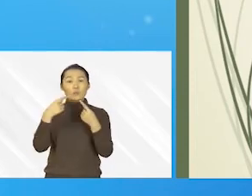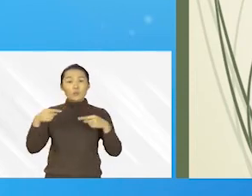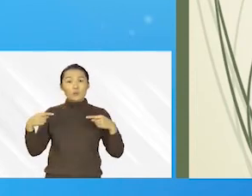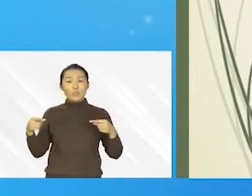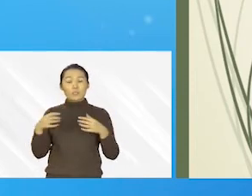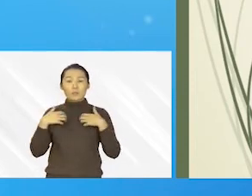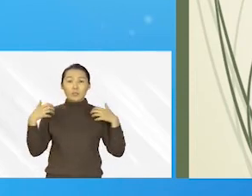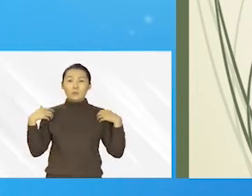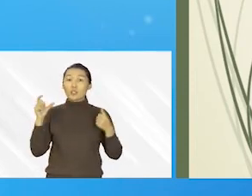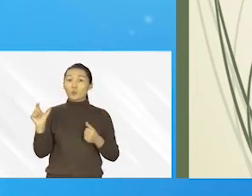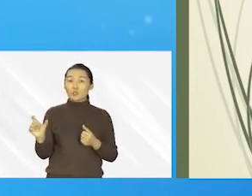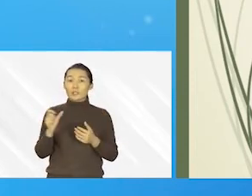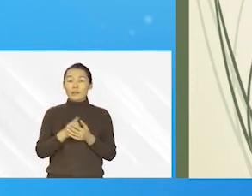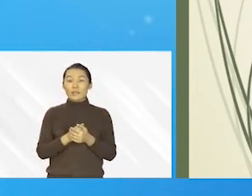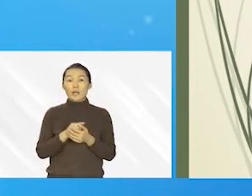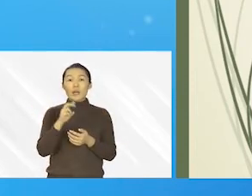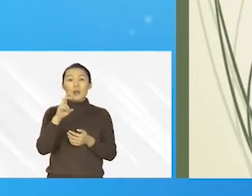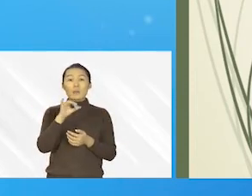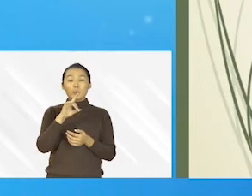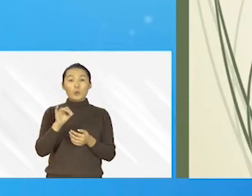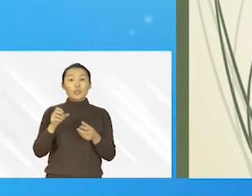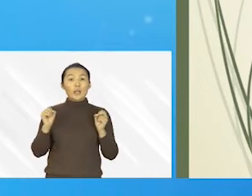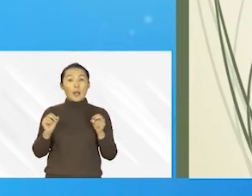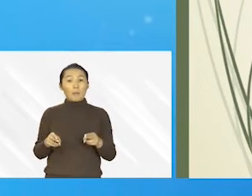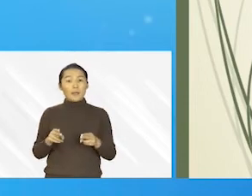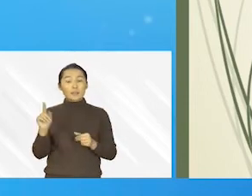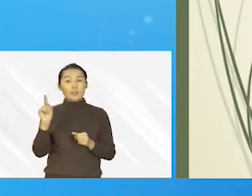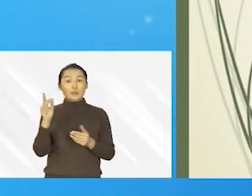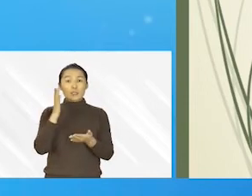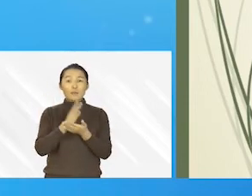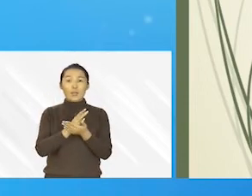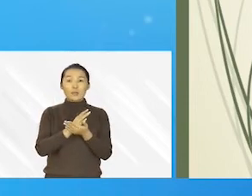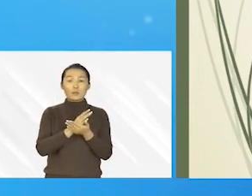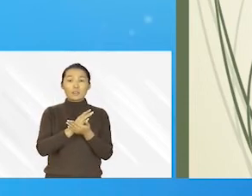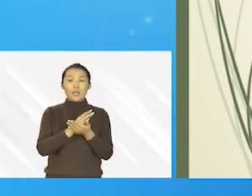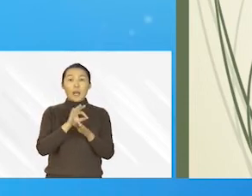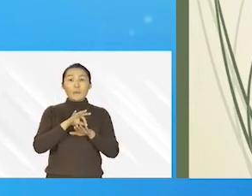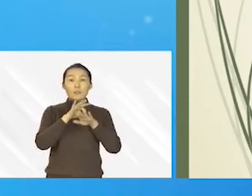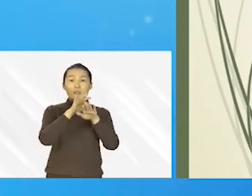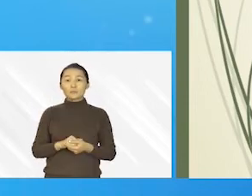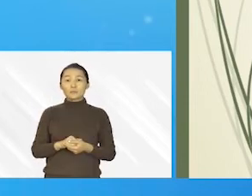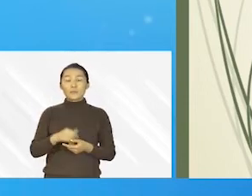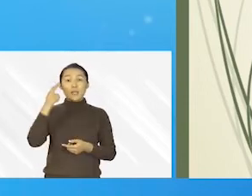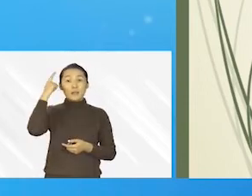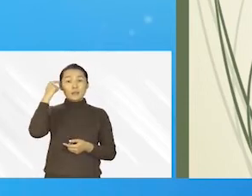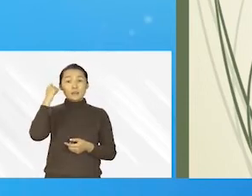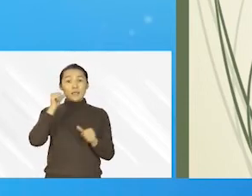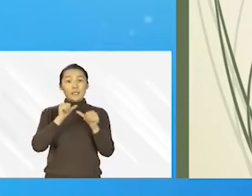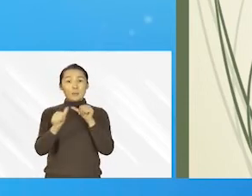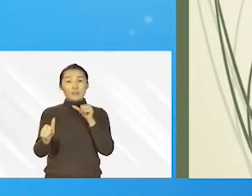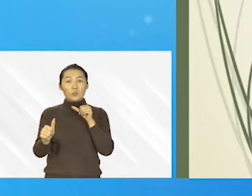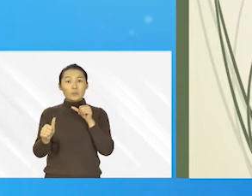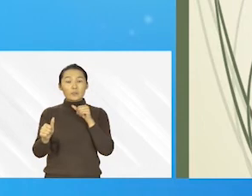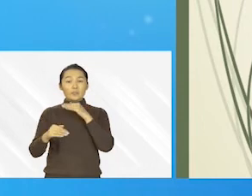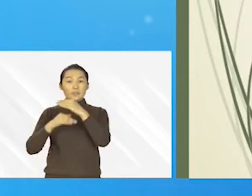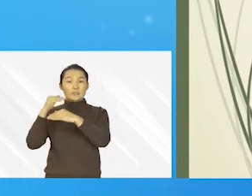человека. Блохи чрезвычайно опасны тем, что являются переносчиками возбудителей чумы. Знание об